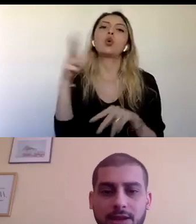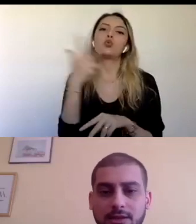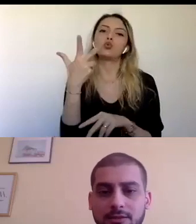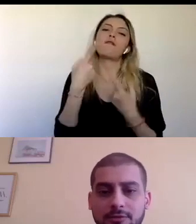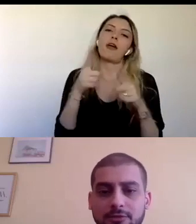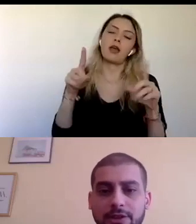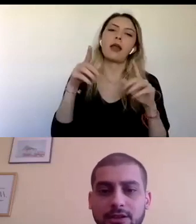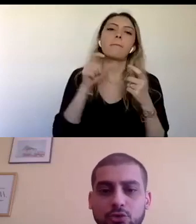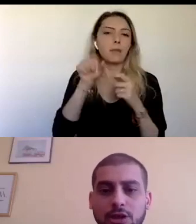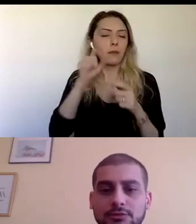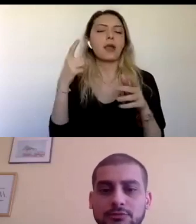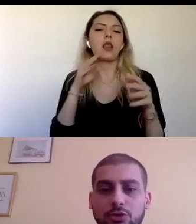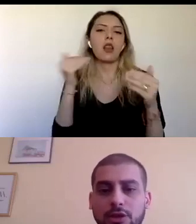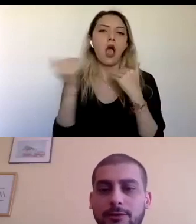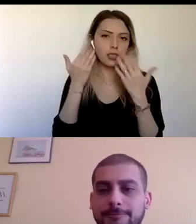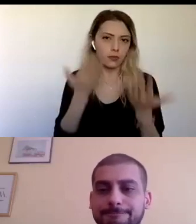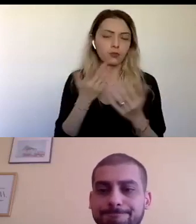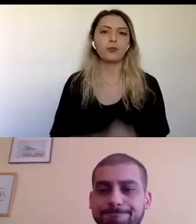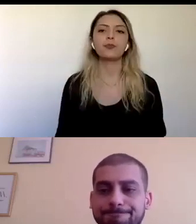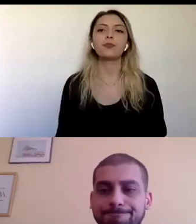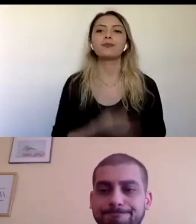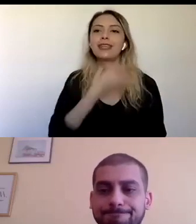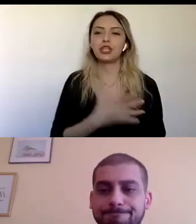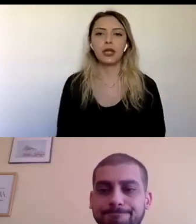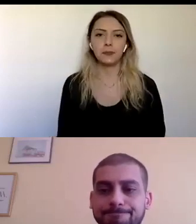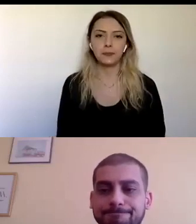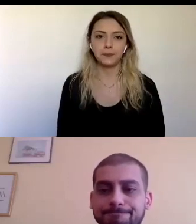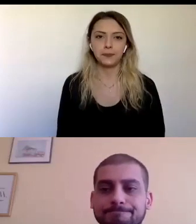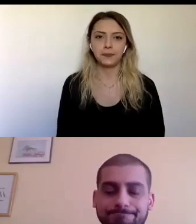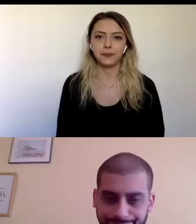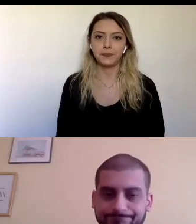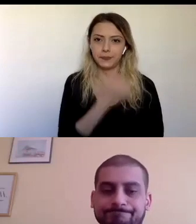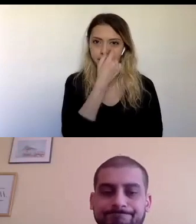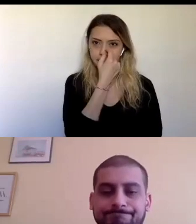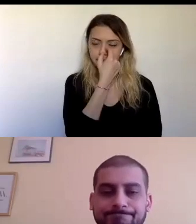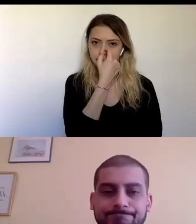Start Mail ve Tutan Ota. Teşekkürler.